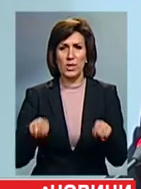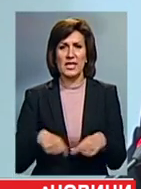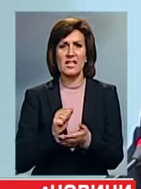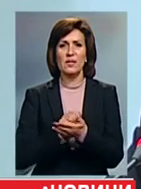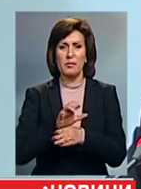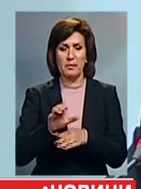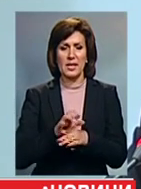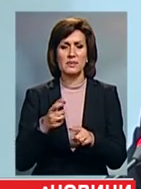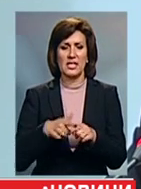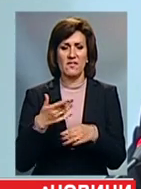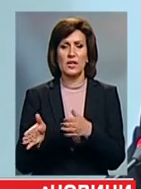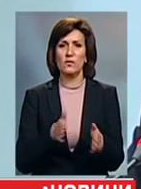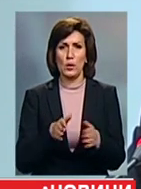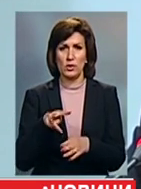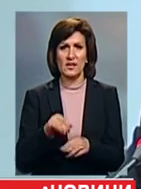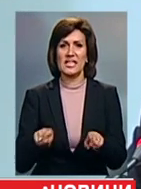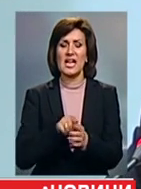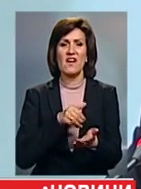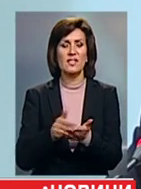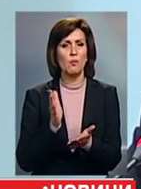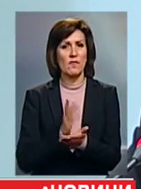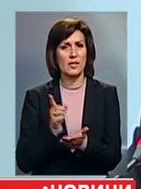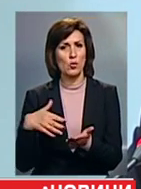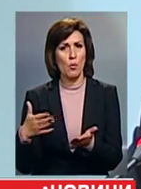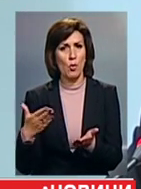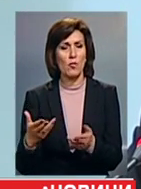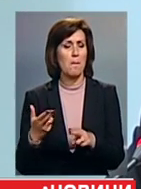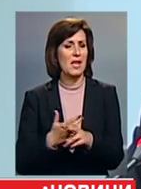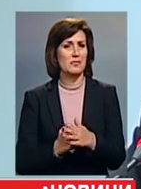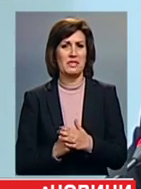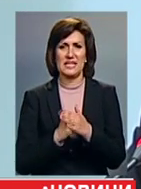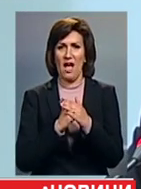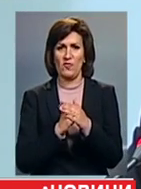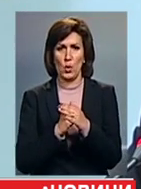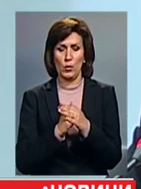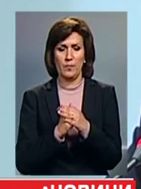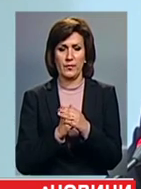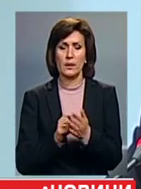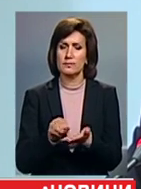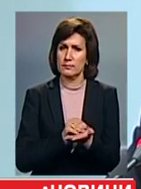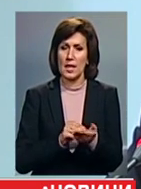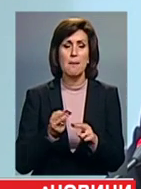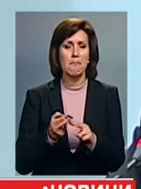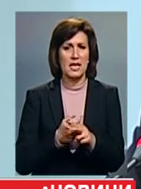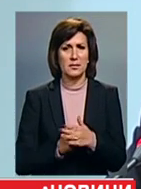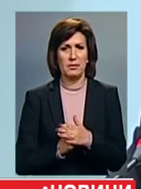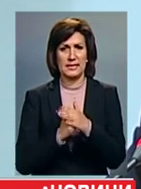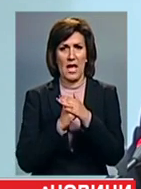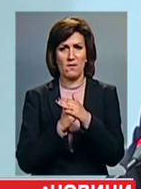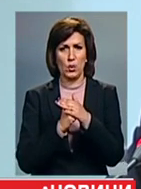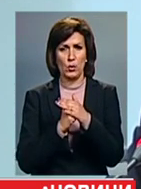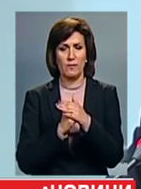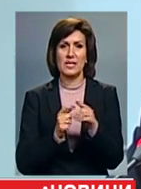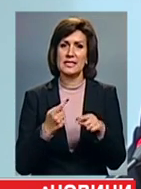яке їх виготовило. Така відмова є, з одного боку, абсолютно безпідставною, підкреслюю, абсолютно